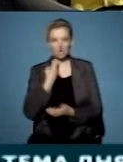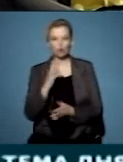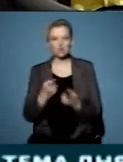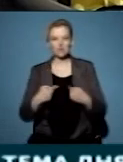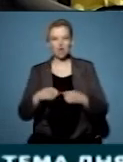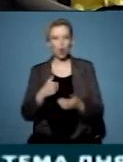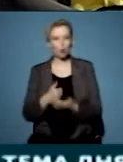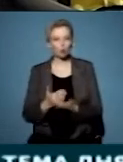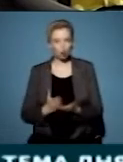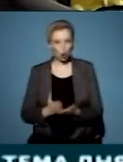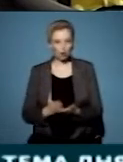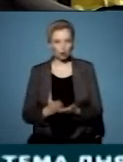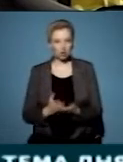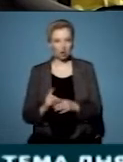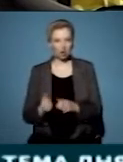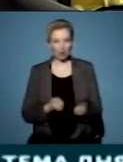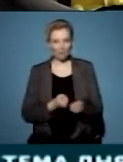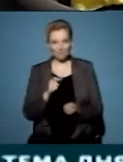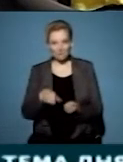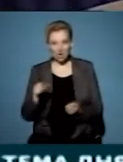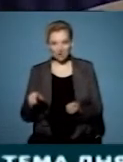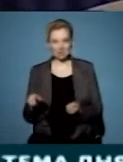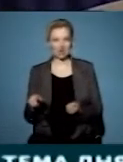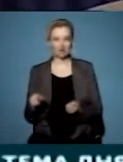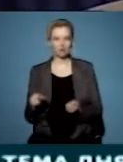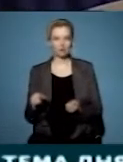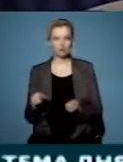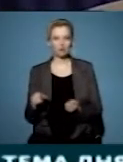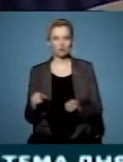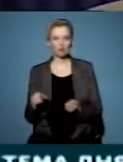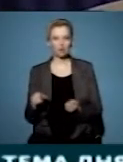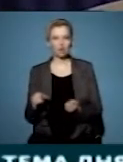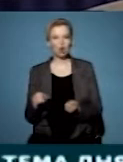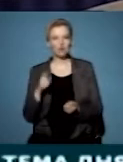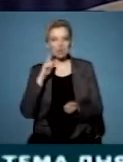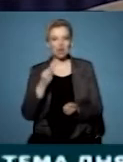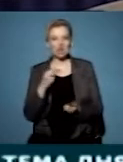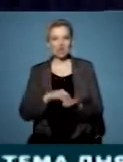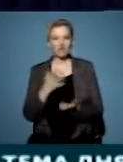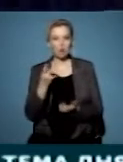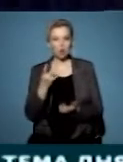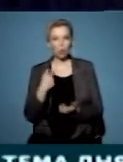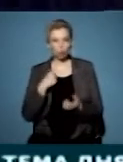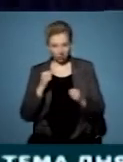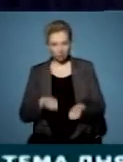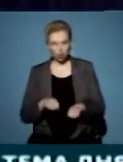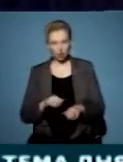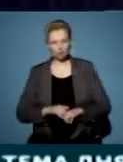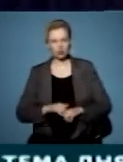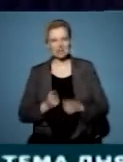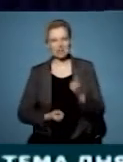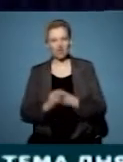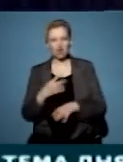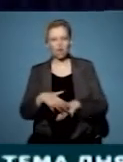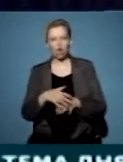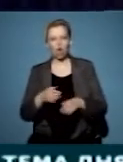сфері обслуговування перевізників. Ви знаєте, за тариф 5 гривень у нас може з'явитися конкурентний